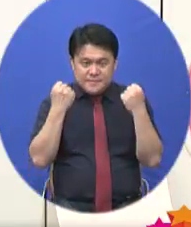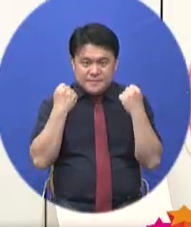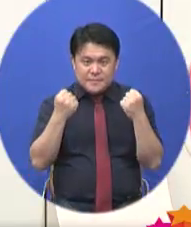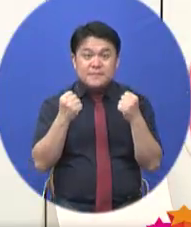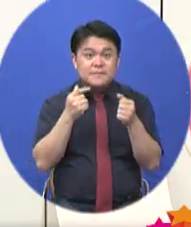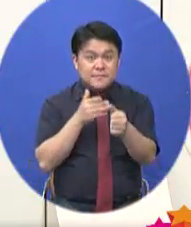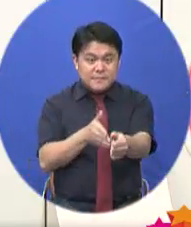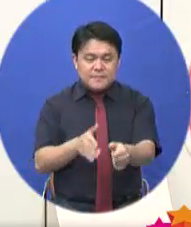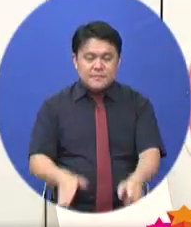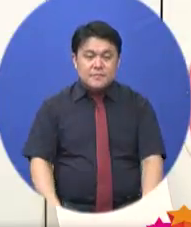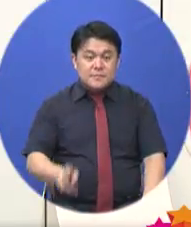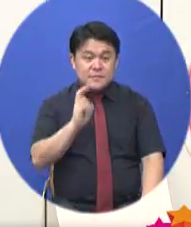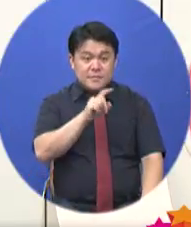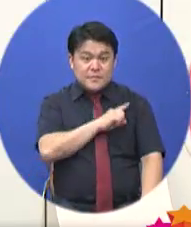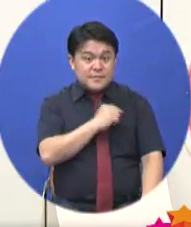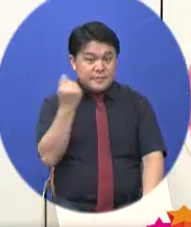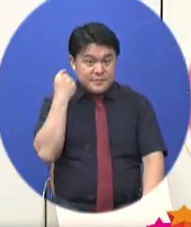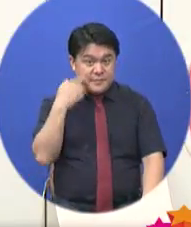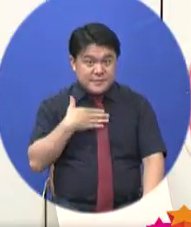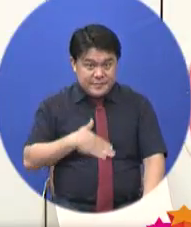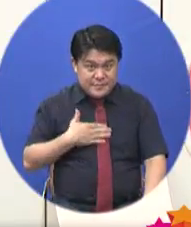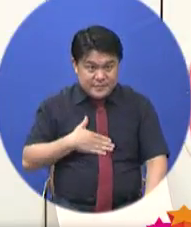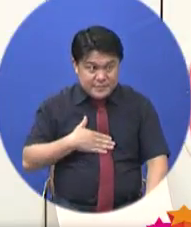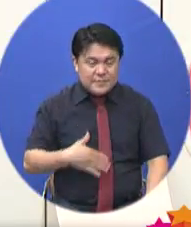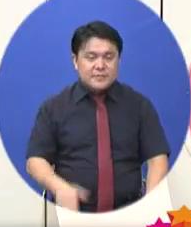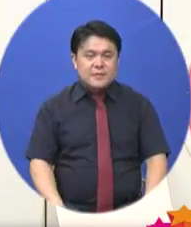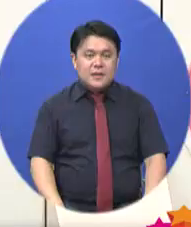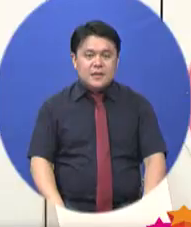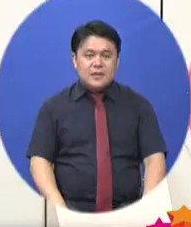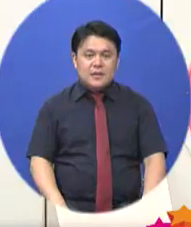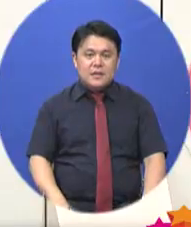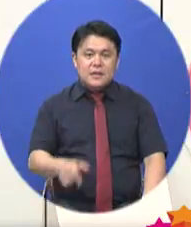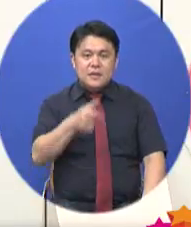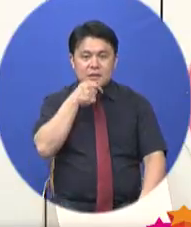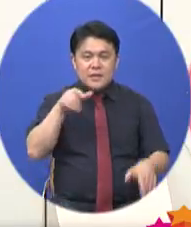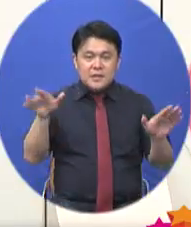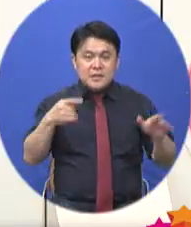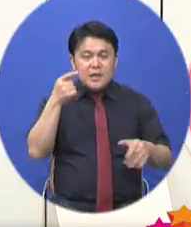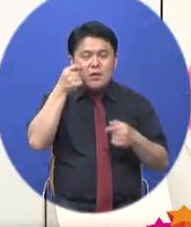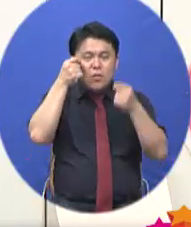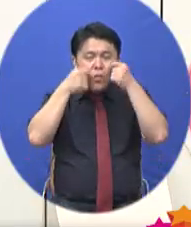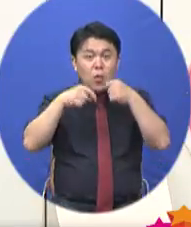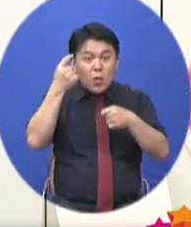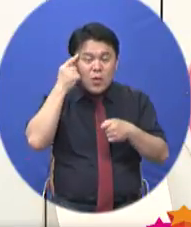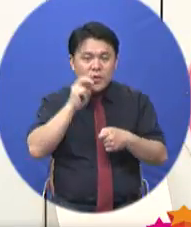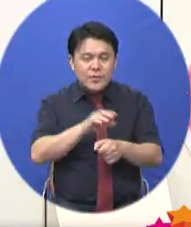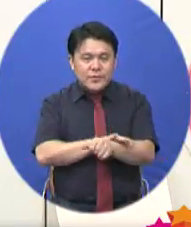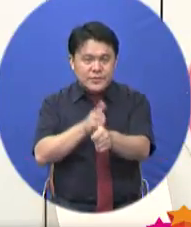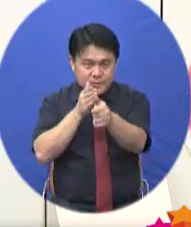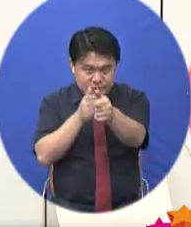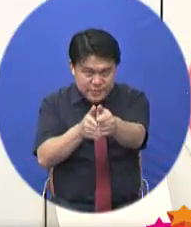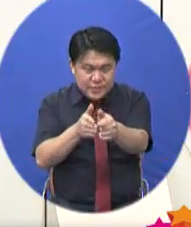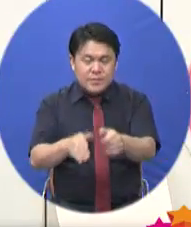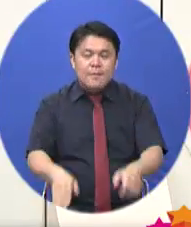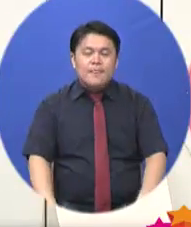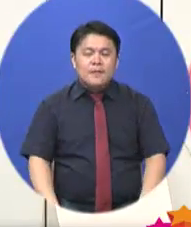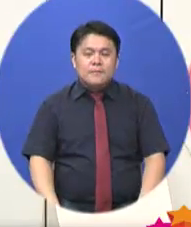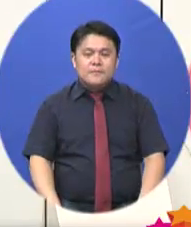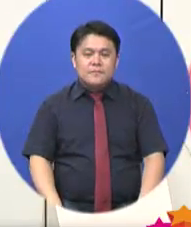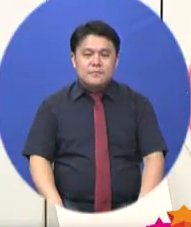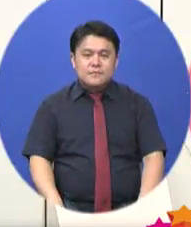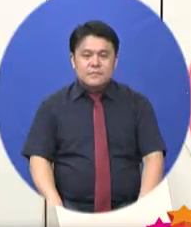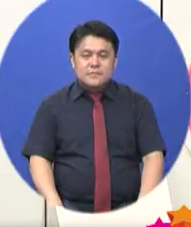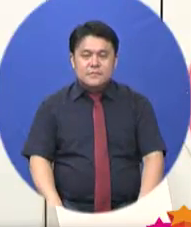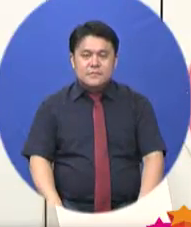자 우선 노래를 먼저 들어보겠습니다. 물새야 왜 우느냐 잘 불러주시기 바랍니다. 물새야 네,